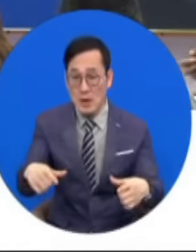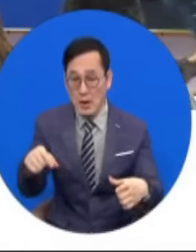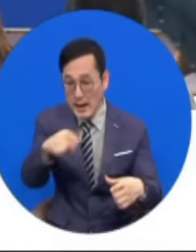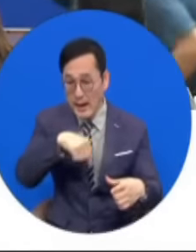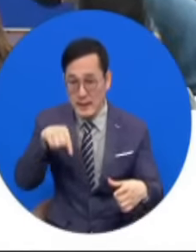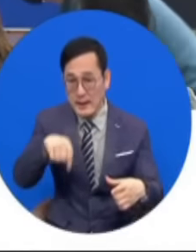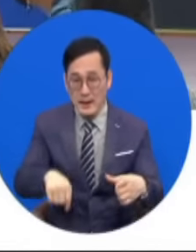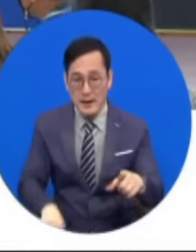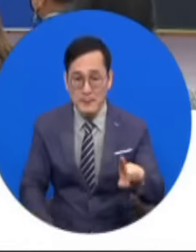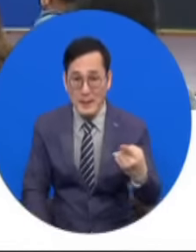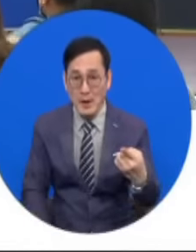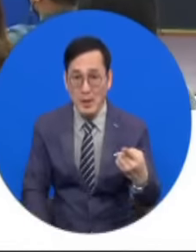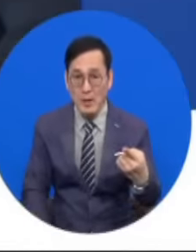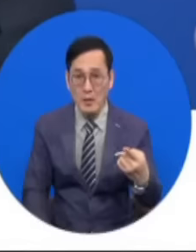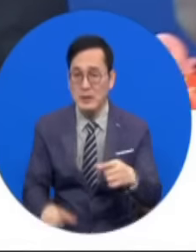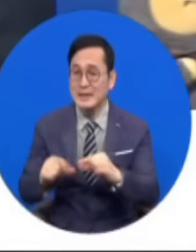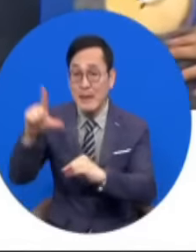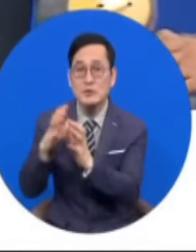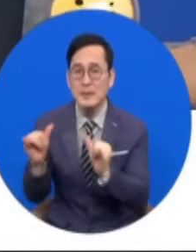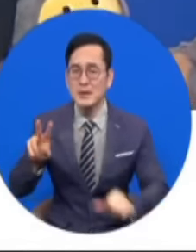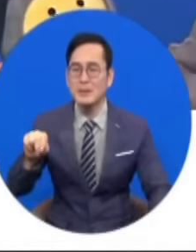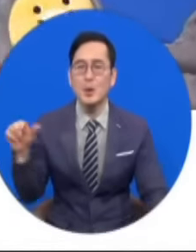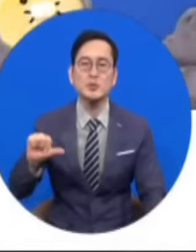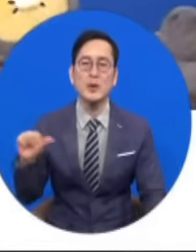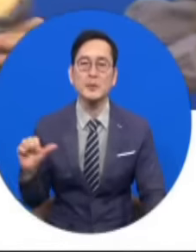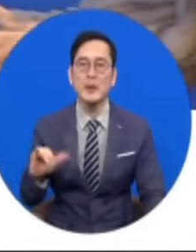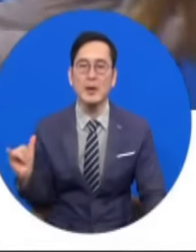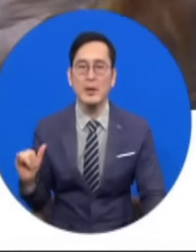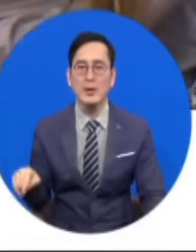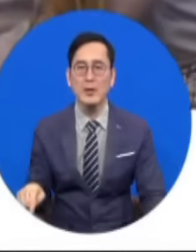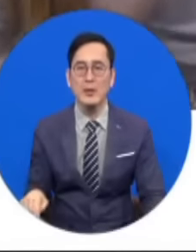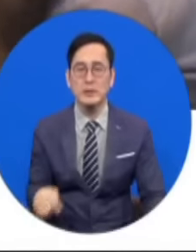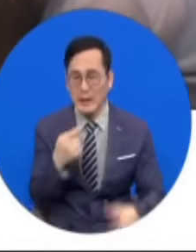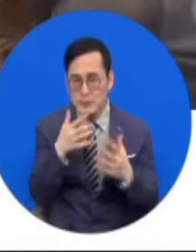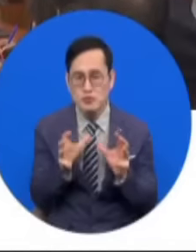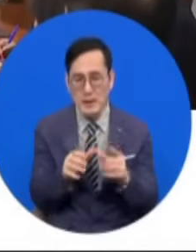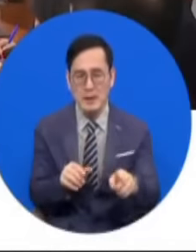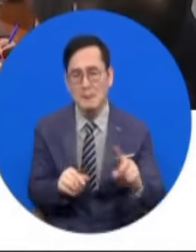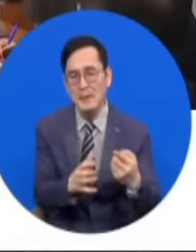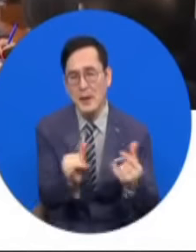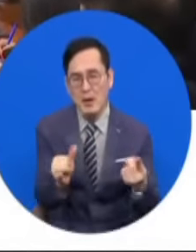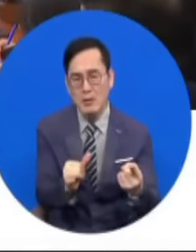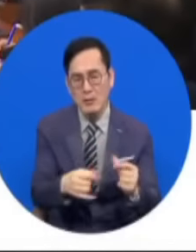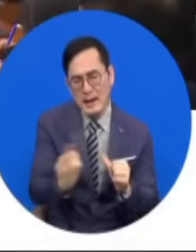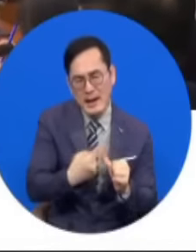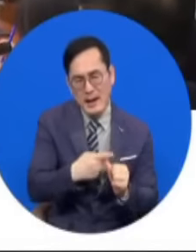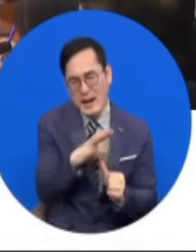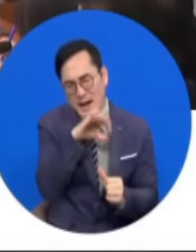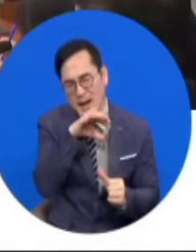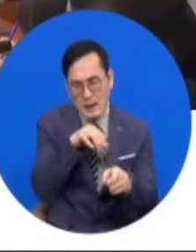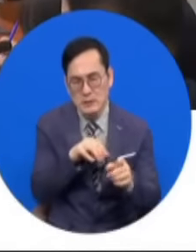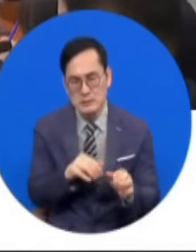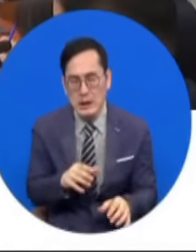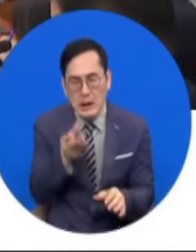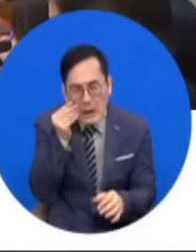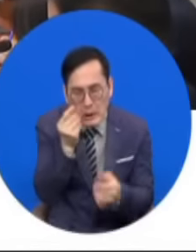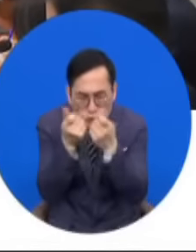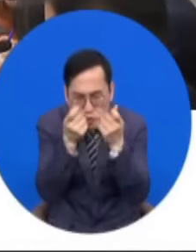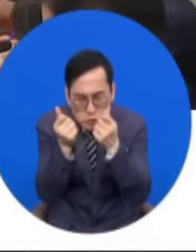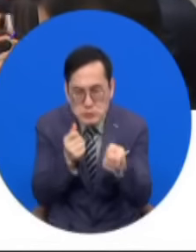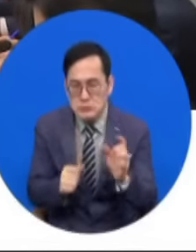0.05% 그렇다면 0.05% 말을 들어고 민주당 움직인다 그리고 대한민국 움직인다 0.05% 대한민국